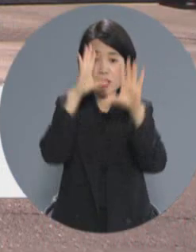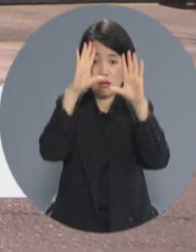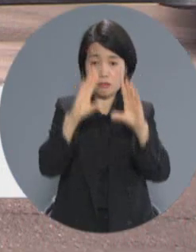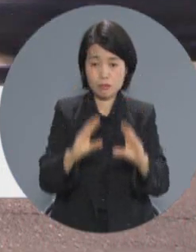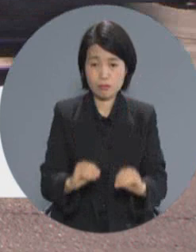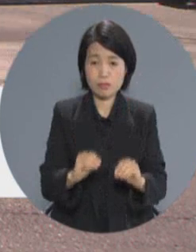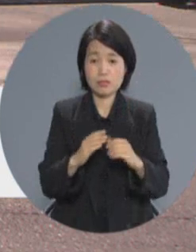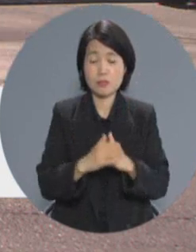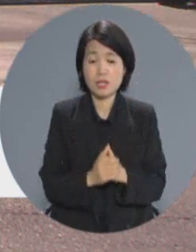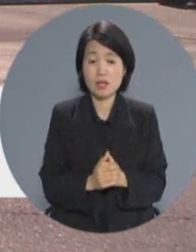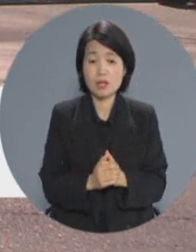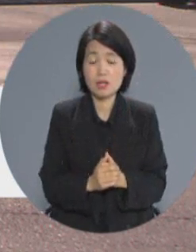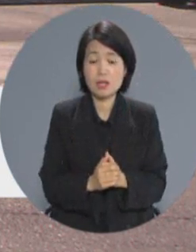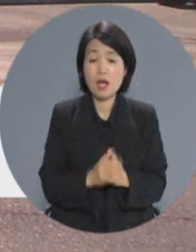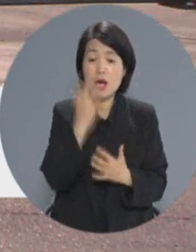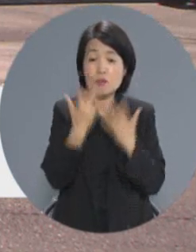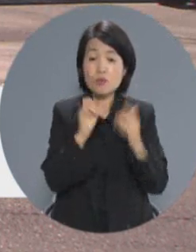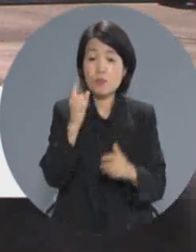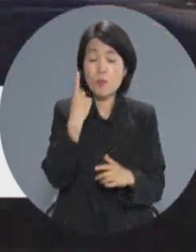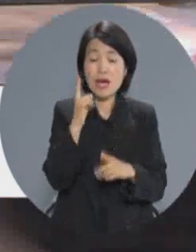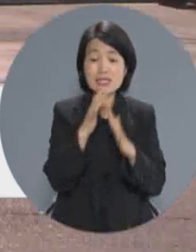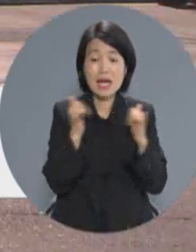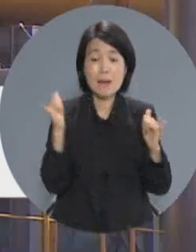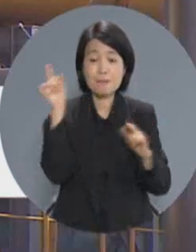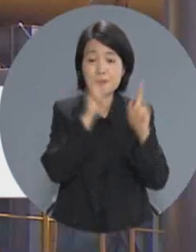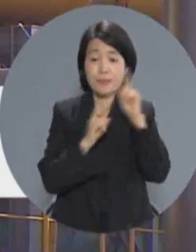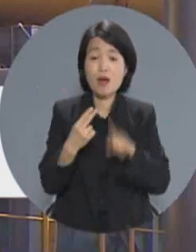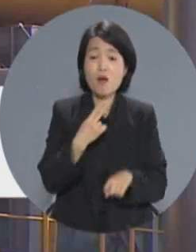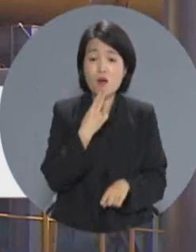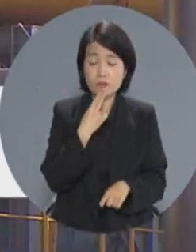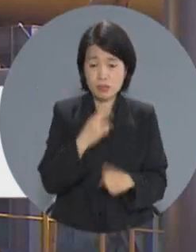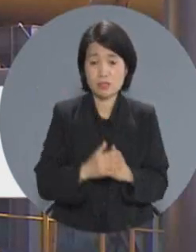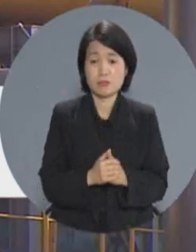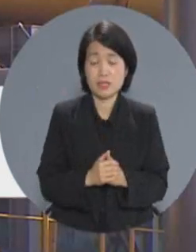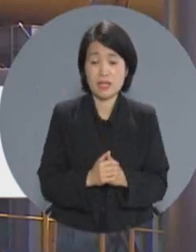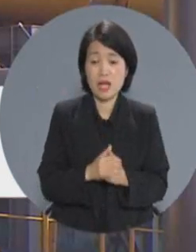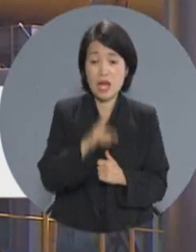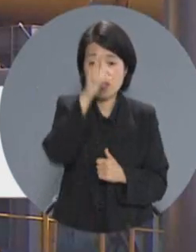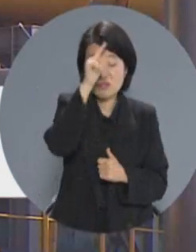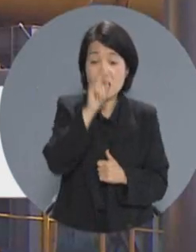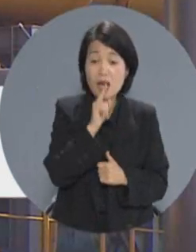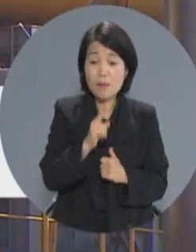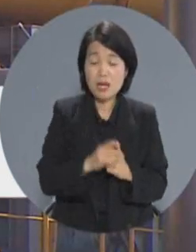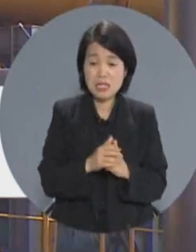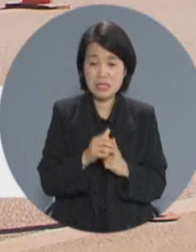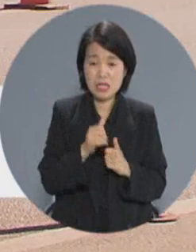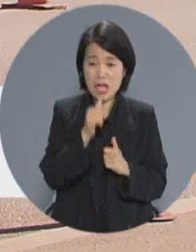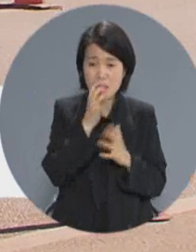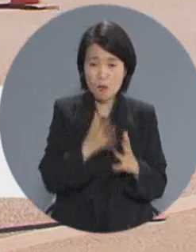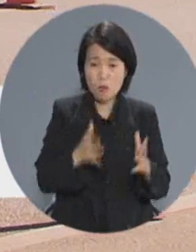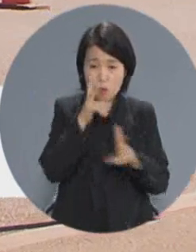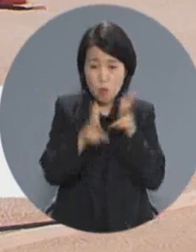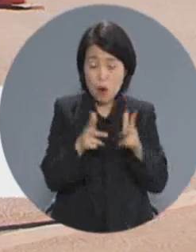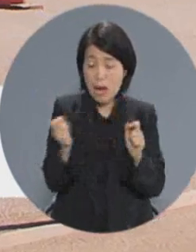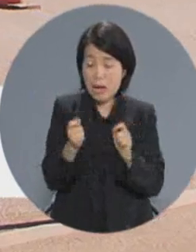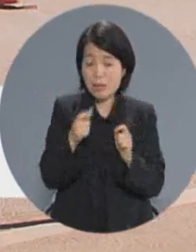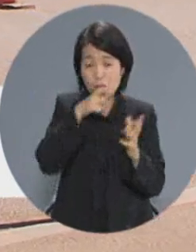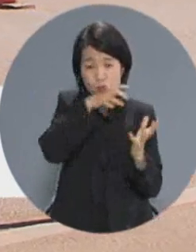꺼졌습니다. 이 불로 인명피해는 없었습니다. 경찰은 고로 인근에서 배수작업을